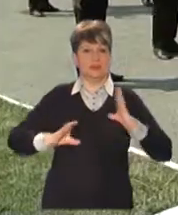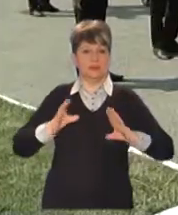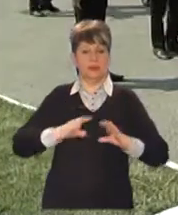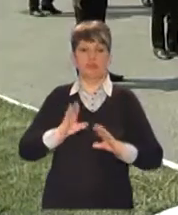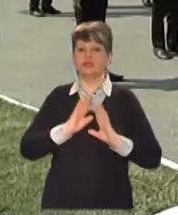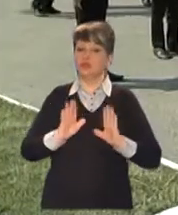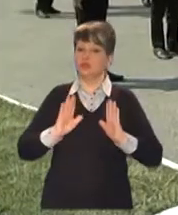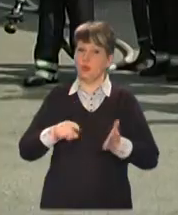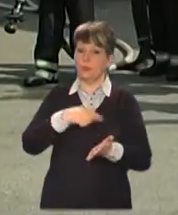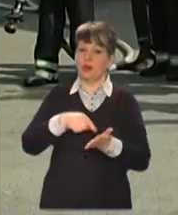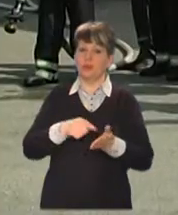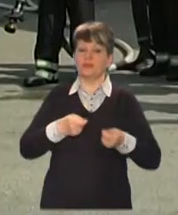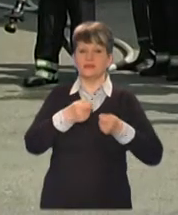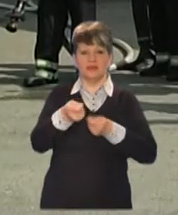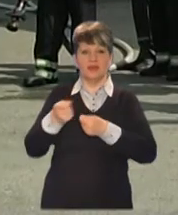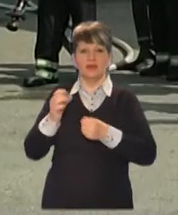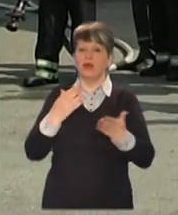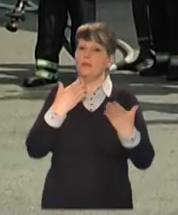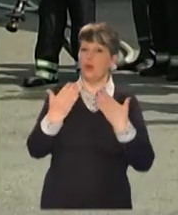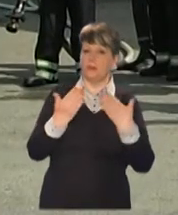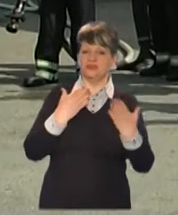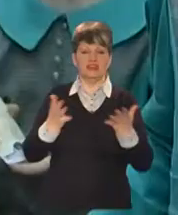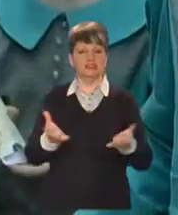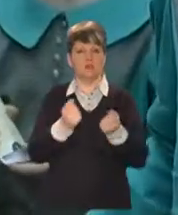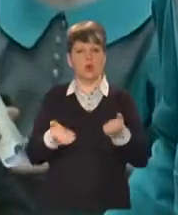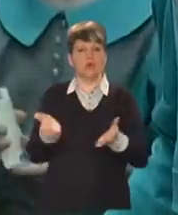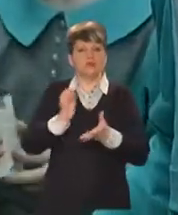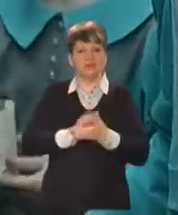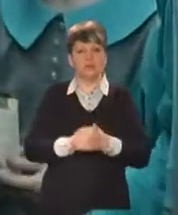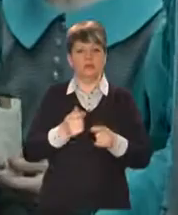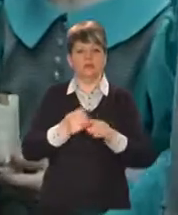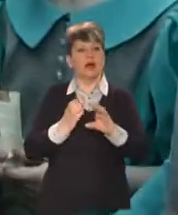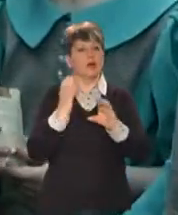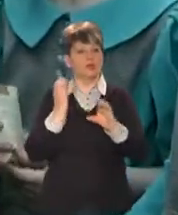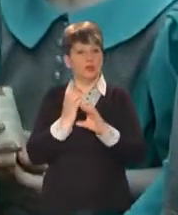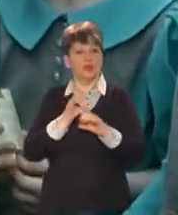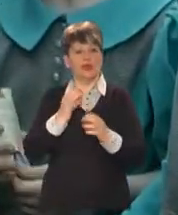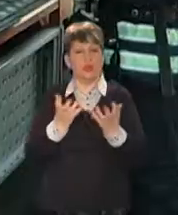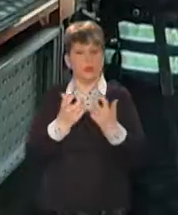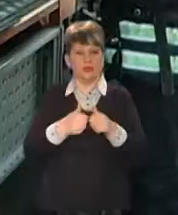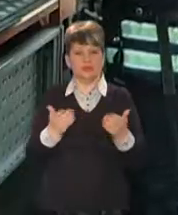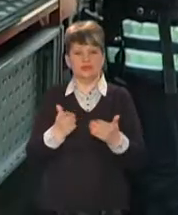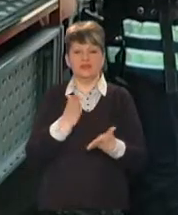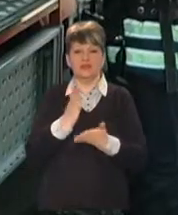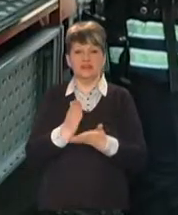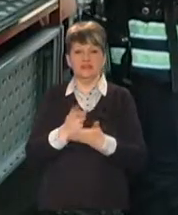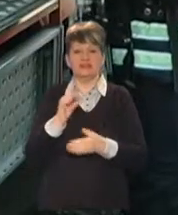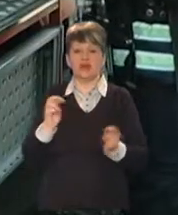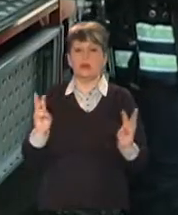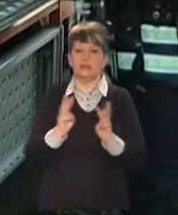в оновленому автобусі, а й поспілкувалися з рятувальниками, ознайомилися з технікою та обладнанням, яке є на